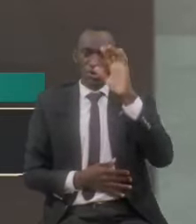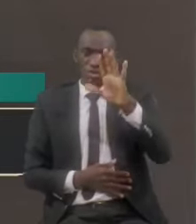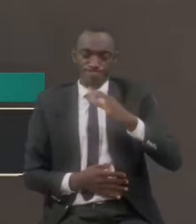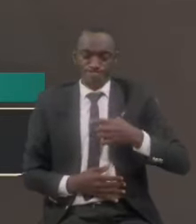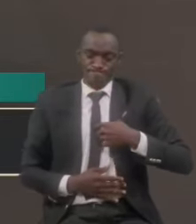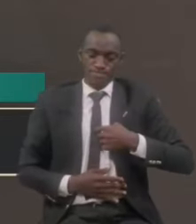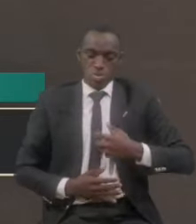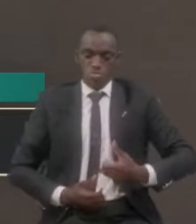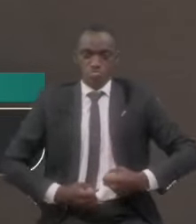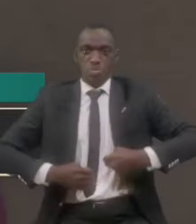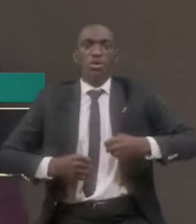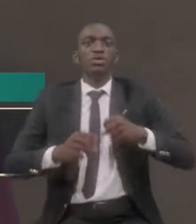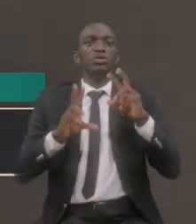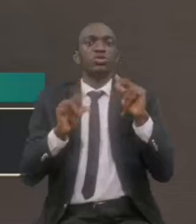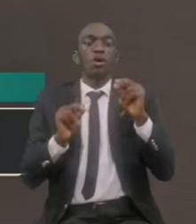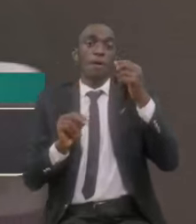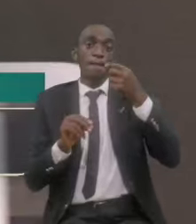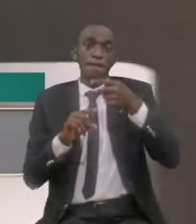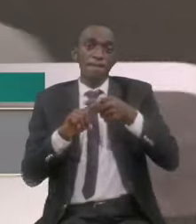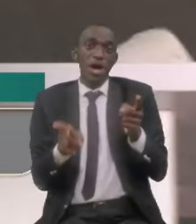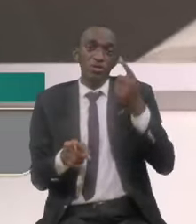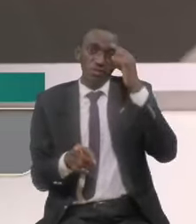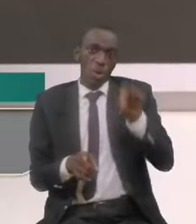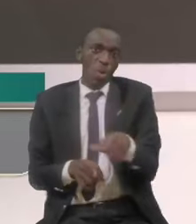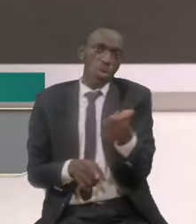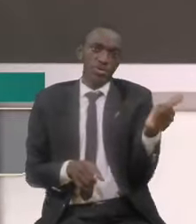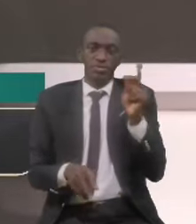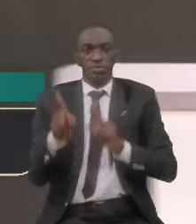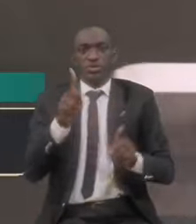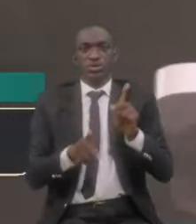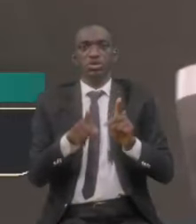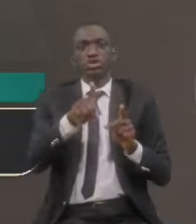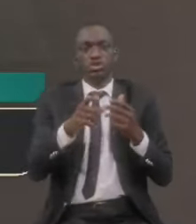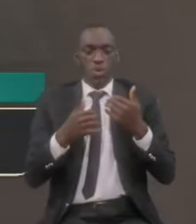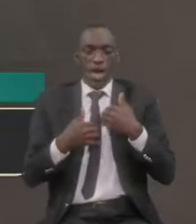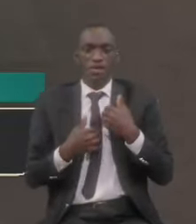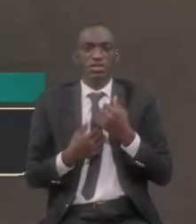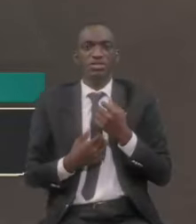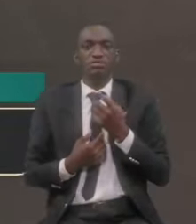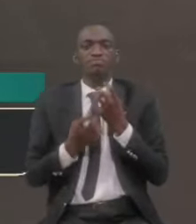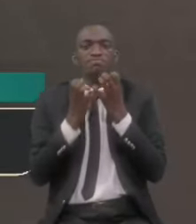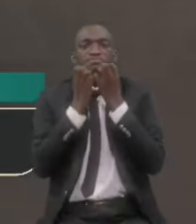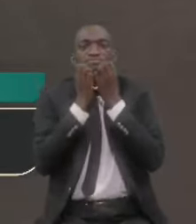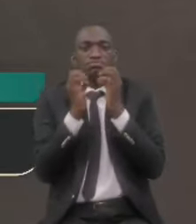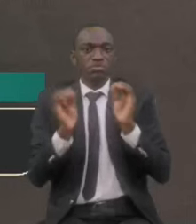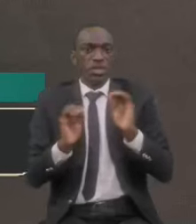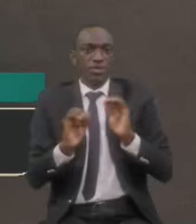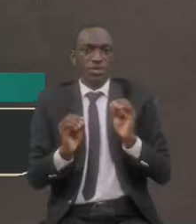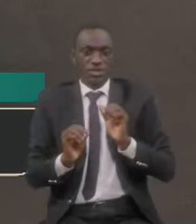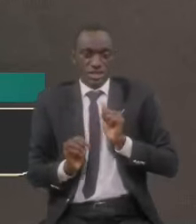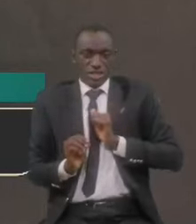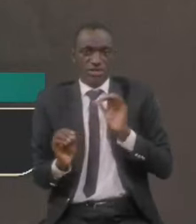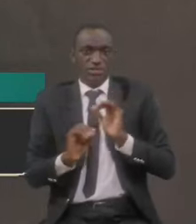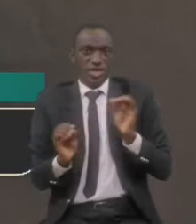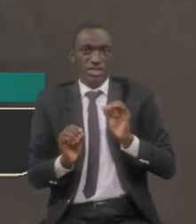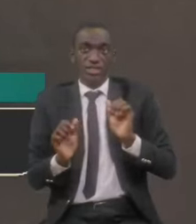les autres. Et tu as un sacrifice désintéressé dans le service.